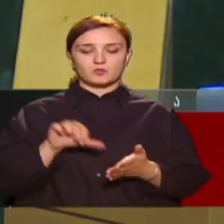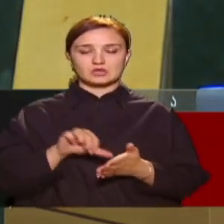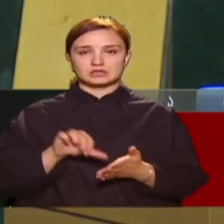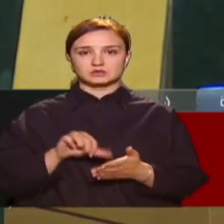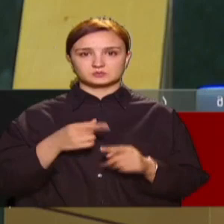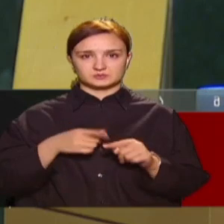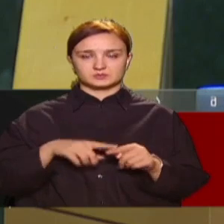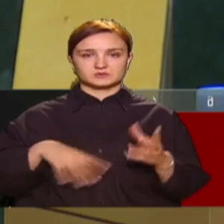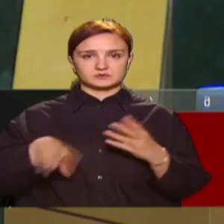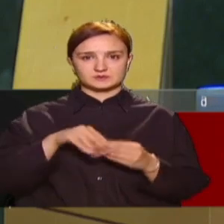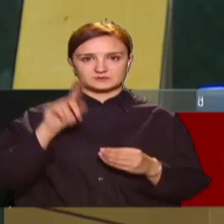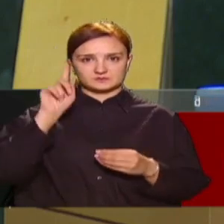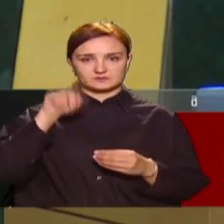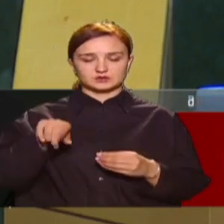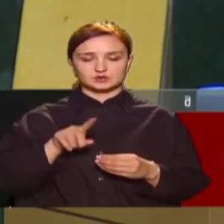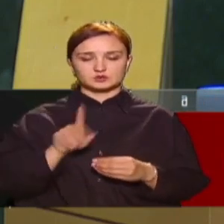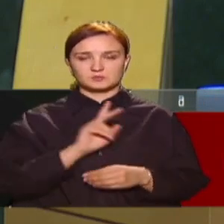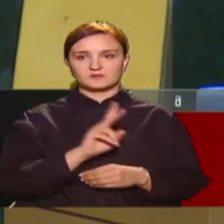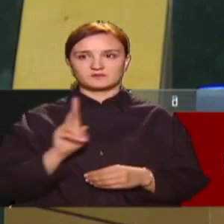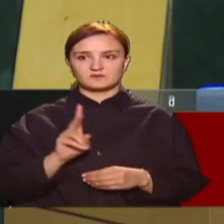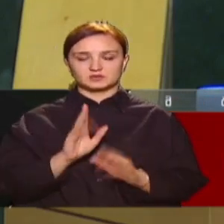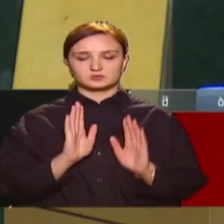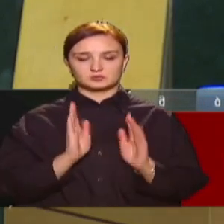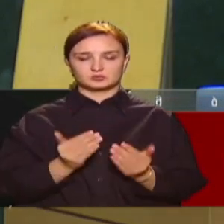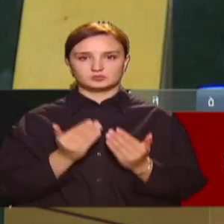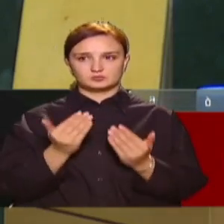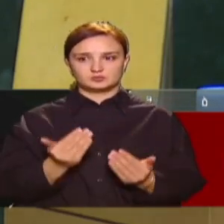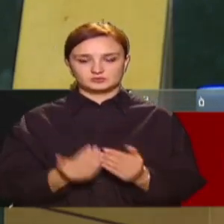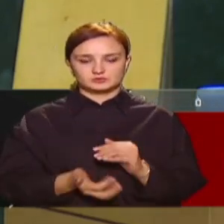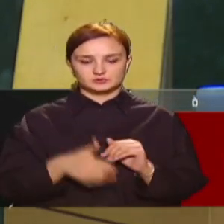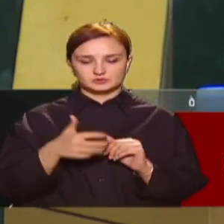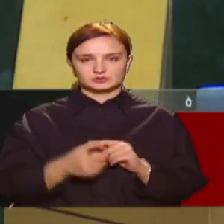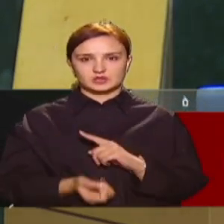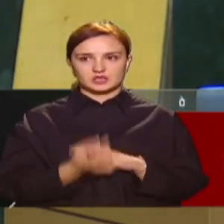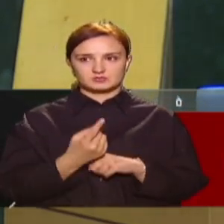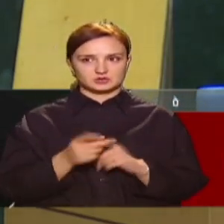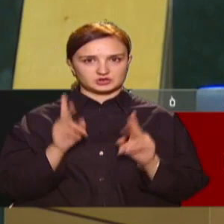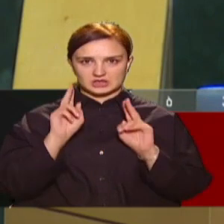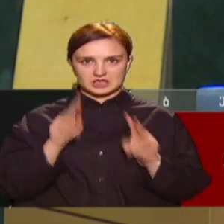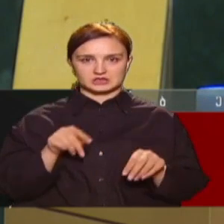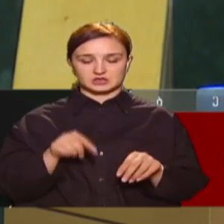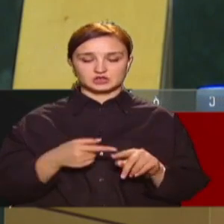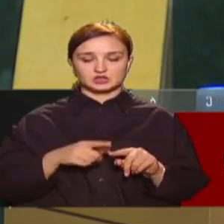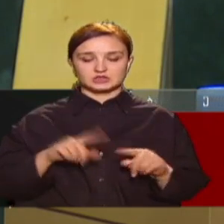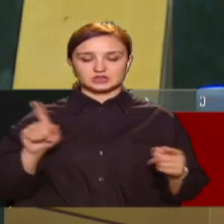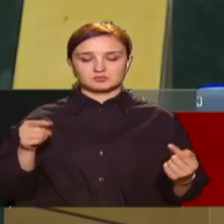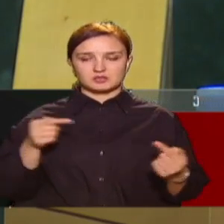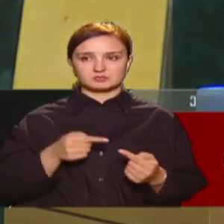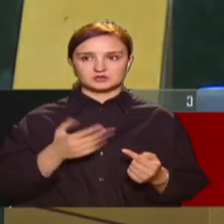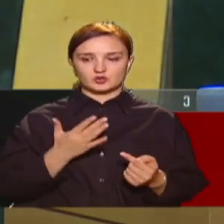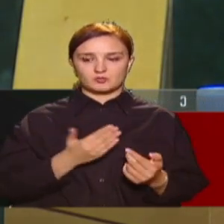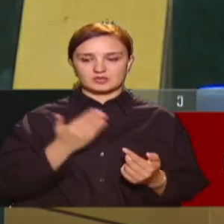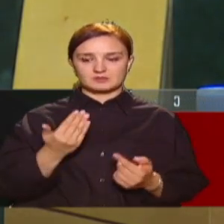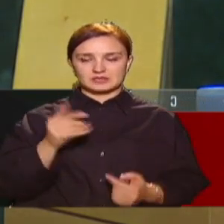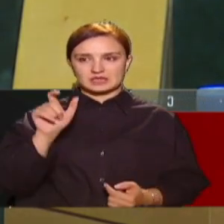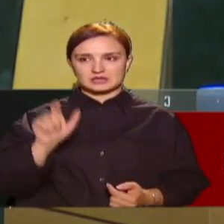მიგვიღია, ვიცით, რომ ვის შეხვდება აღმოჩენა არ იცი ექსპედიციაში. შესაბამისად, ეს არ არის რომელიმე